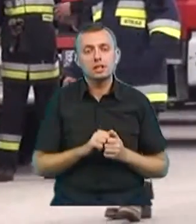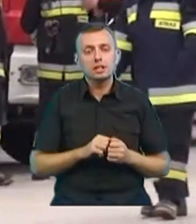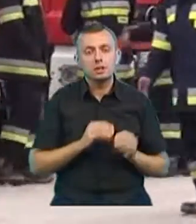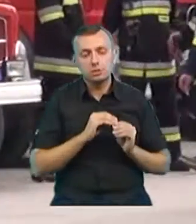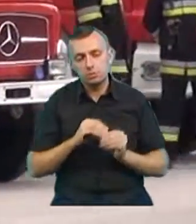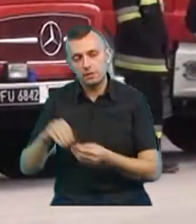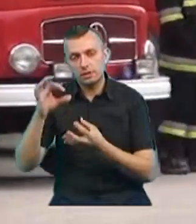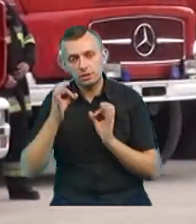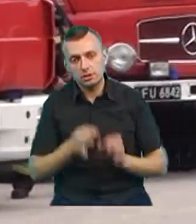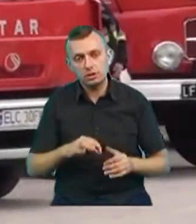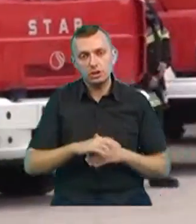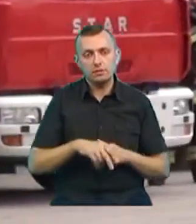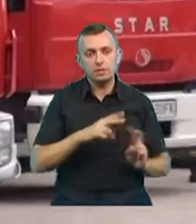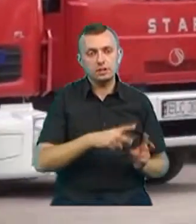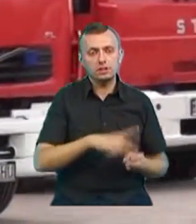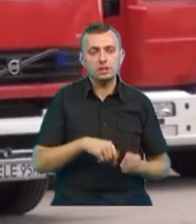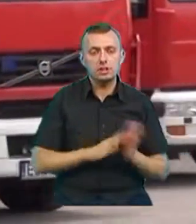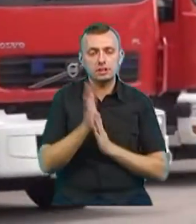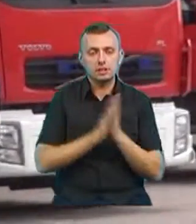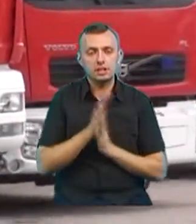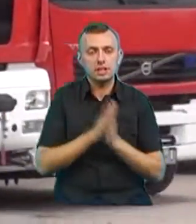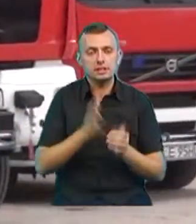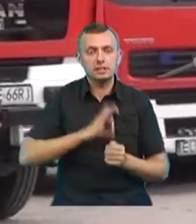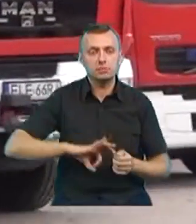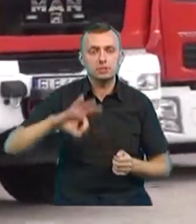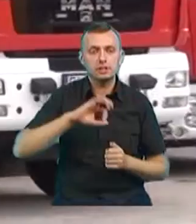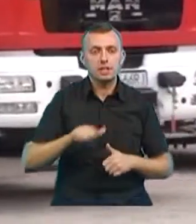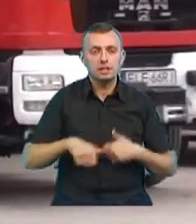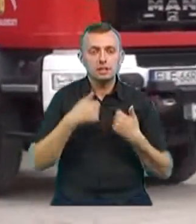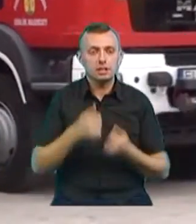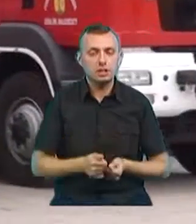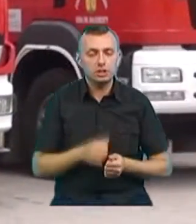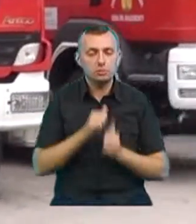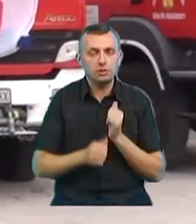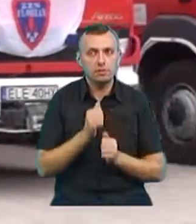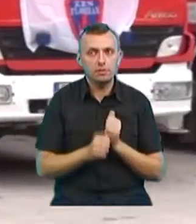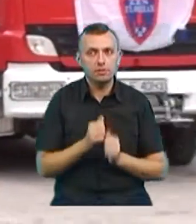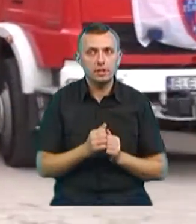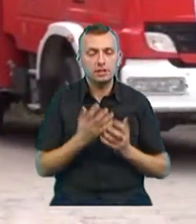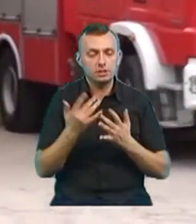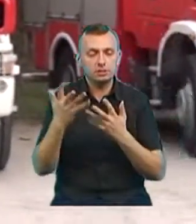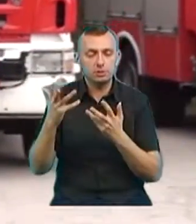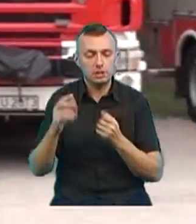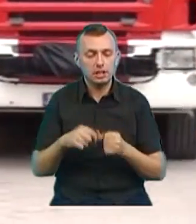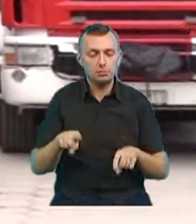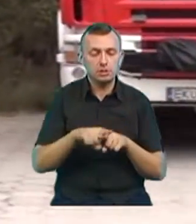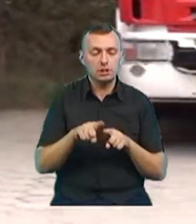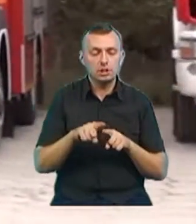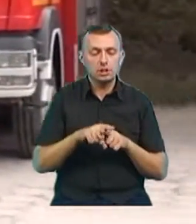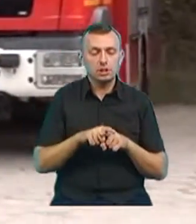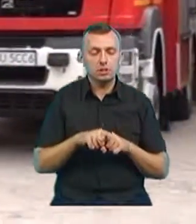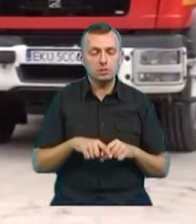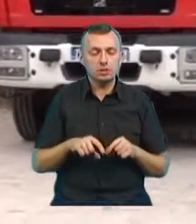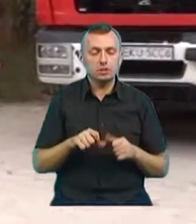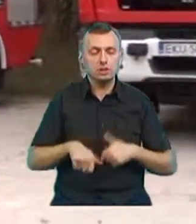ćwiczenia wydzielonych sił i środków Krajowego Systemu Ratownictwa Gaśniczego z terenu województwa łódzkiego przeprowadzono dziś w Strzeleckich Lasach. Były to ćwiczenia